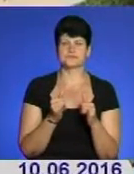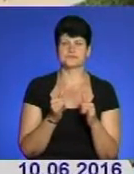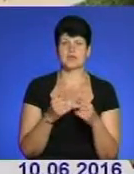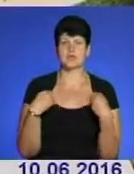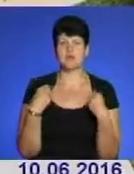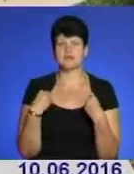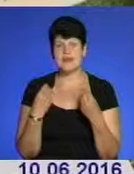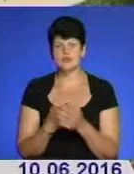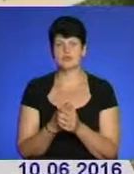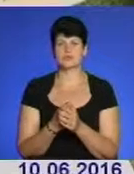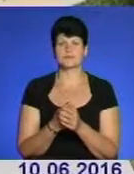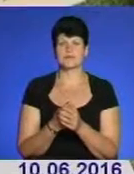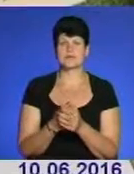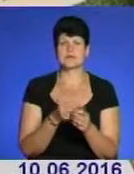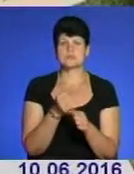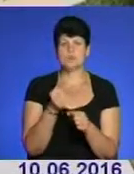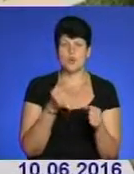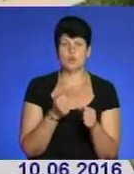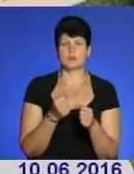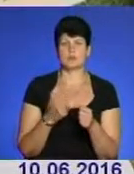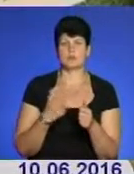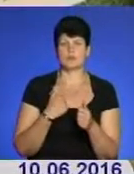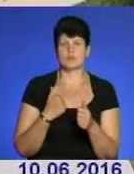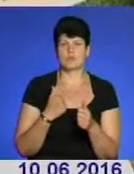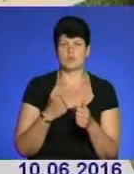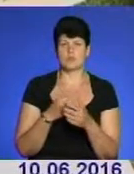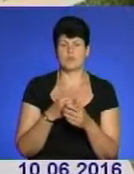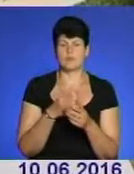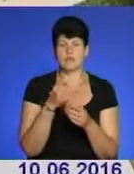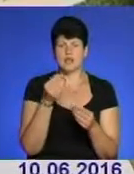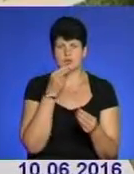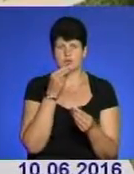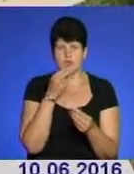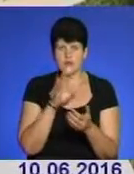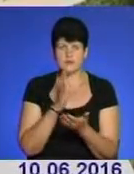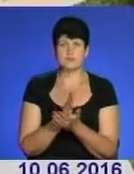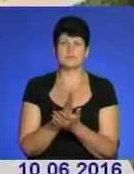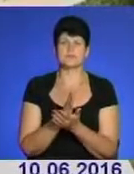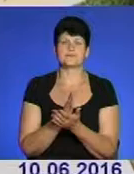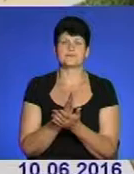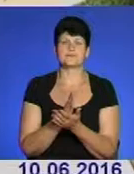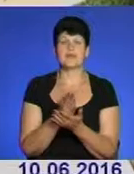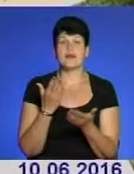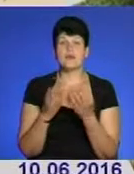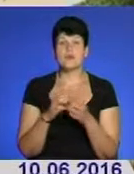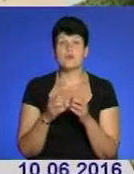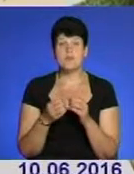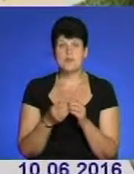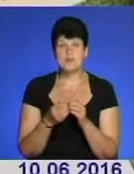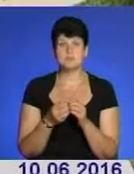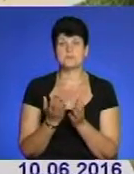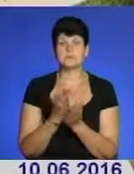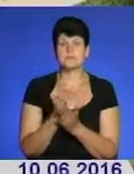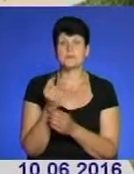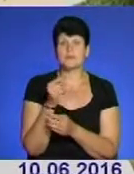втрат, без поранень. Проблема, якщо на початку було недостатньо чогось, то на сьогоднішній день Збройні сили забезпечені, в